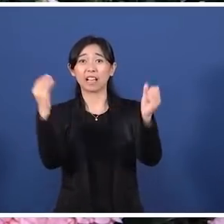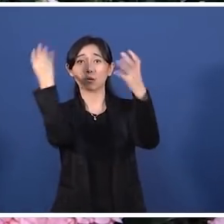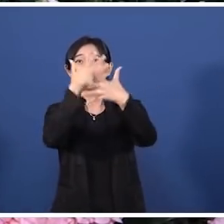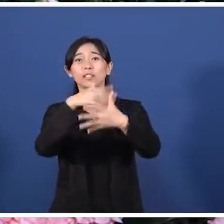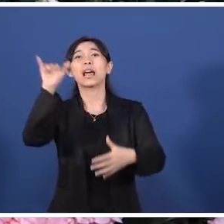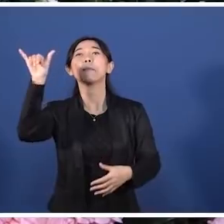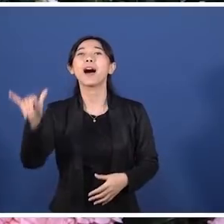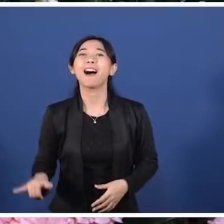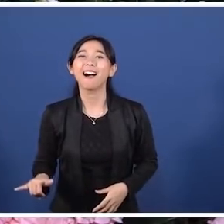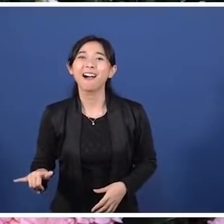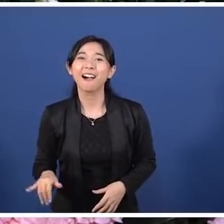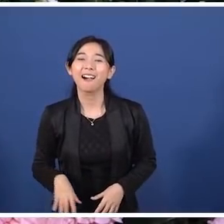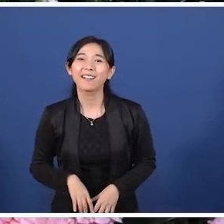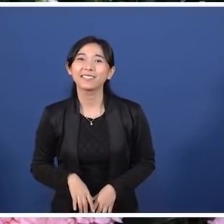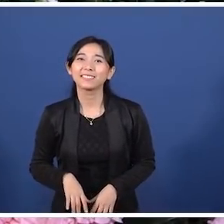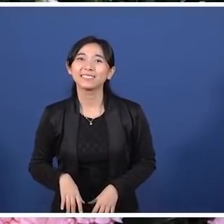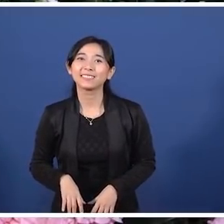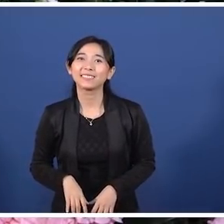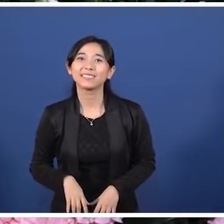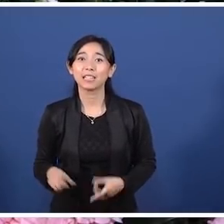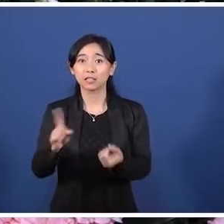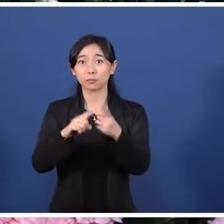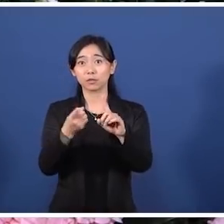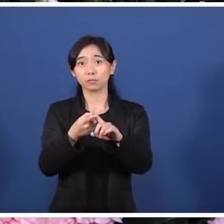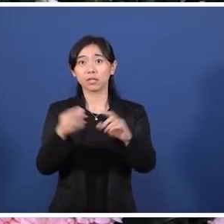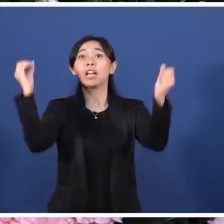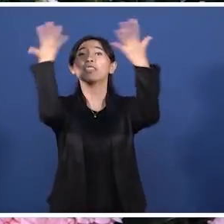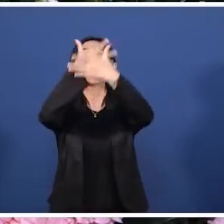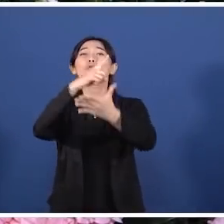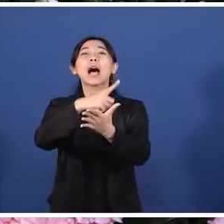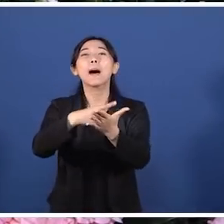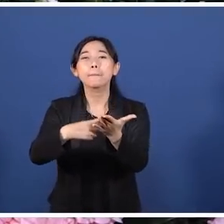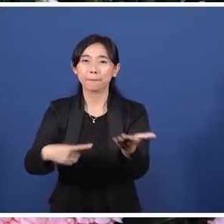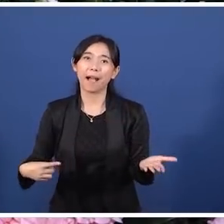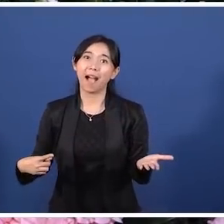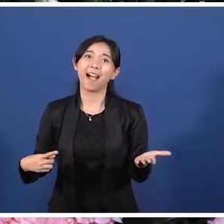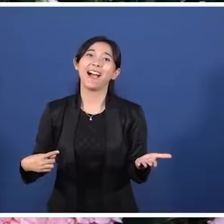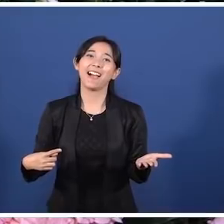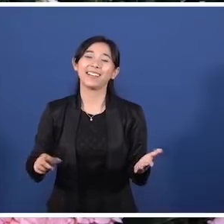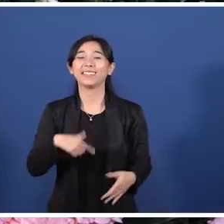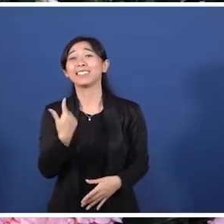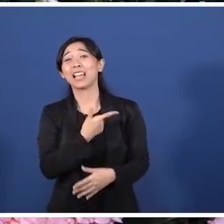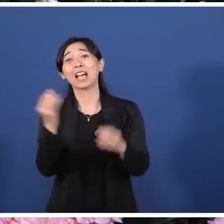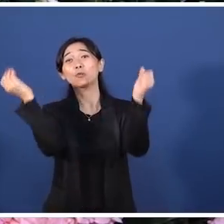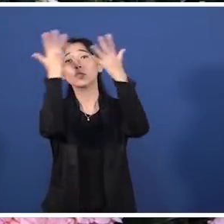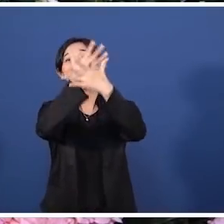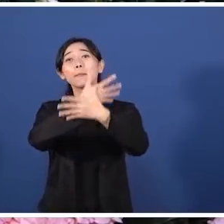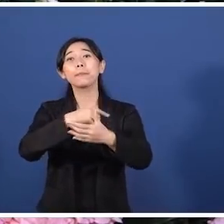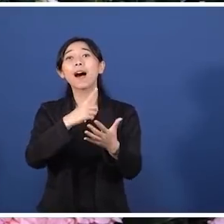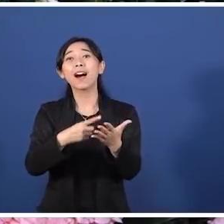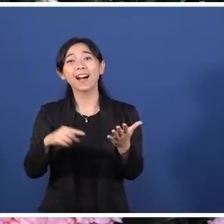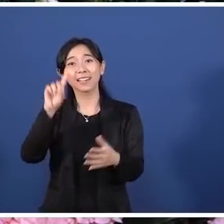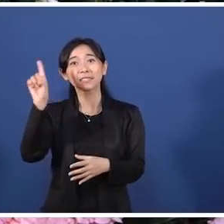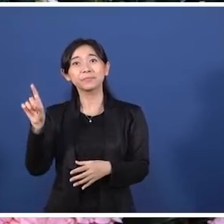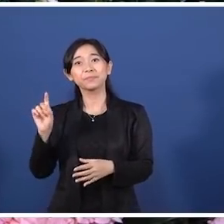kita tidak harus takut? Saudara-saudara, takut tentang apa sebenarnya yang perlu kita lihat?